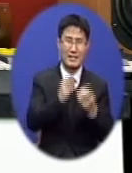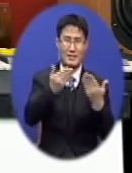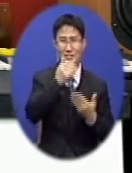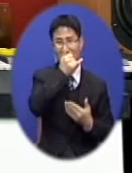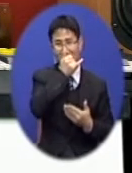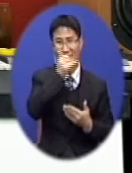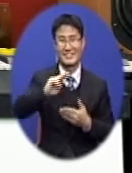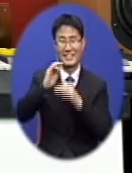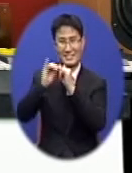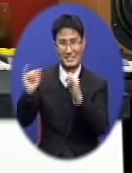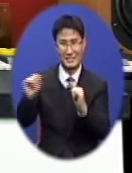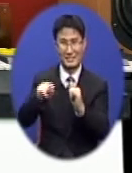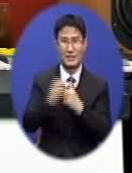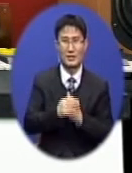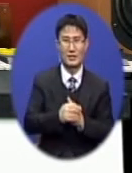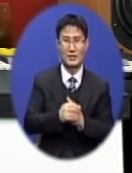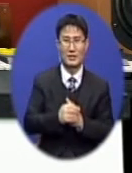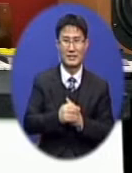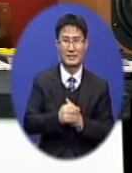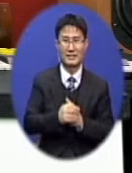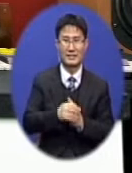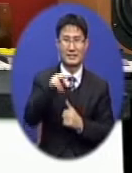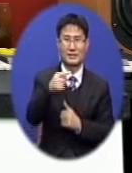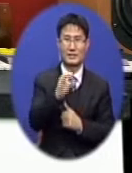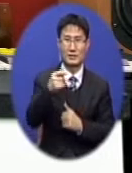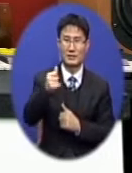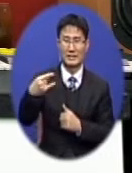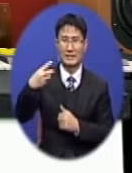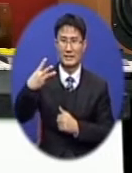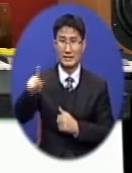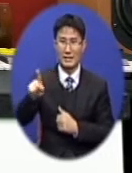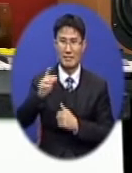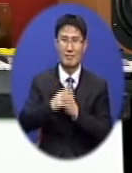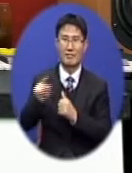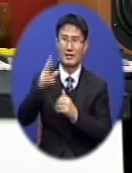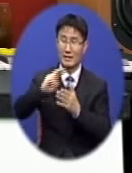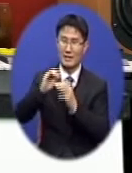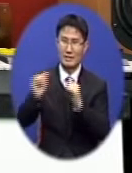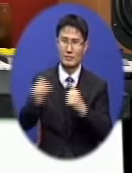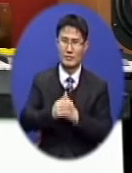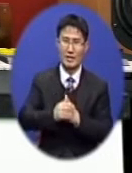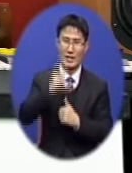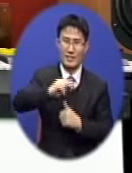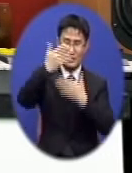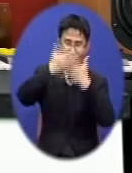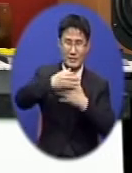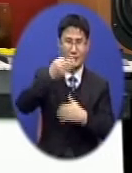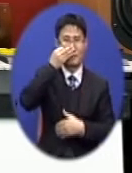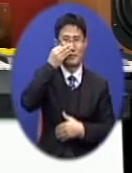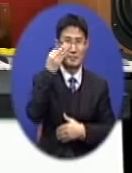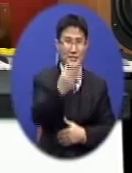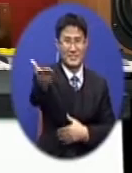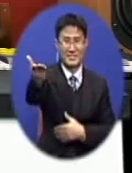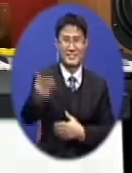있는 가수입니다. 우리 오세요의 가수 송희라 양의 뮤직비디오 함께 보겠습니다.